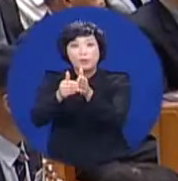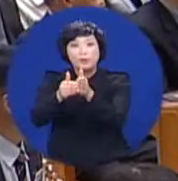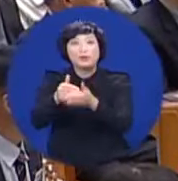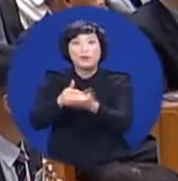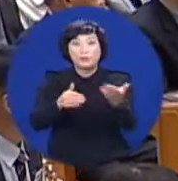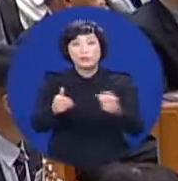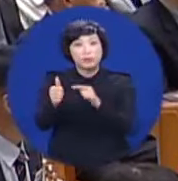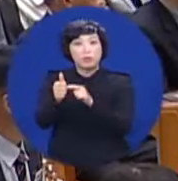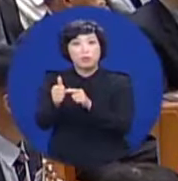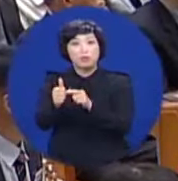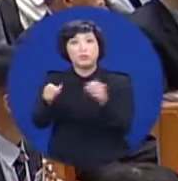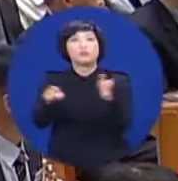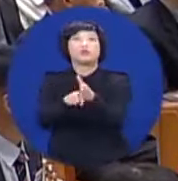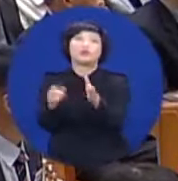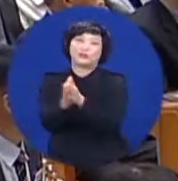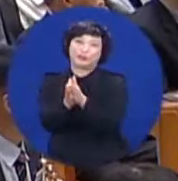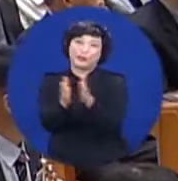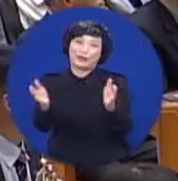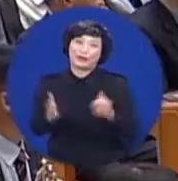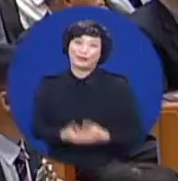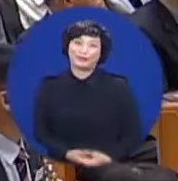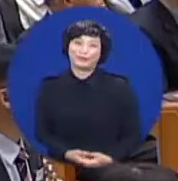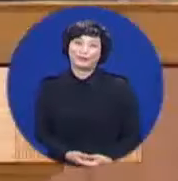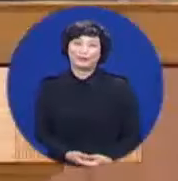그냥 믿어지는 거야.